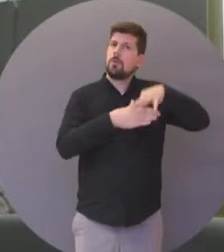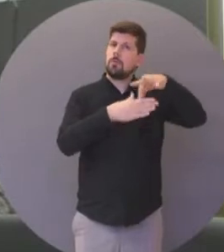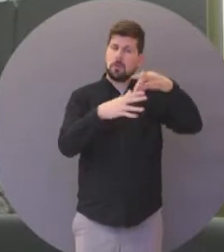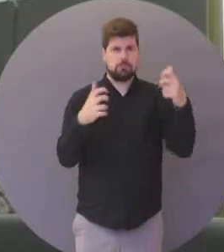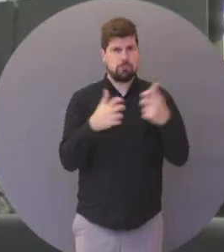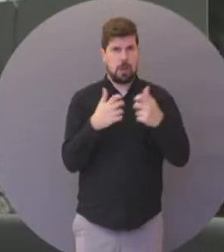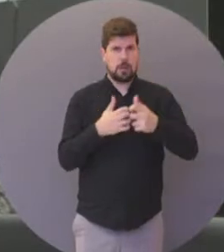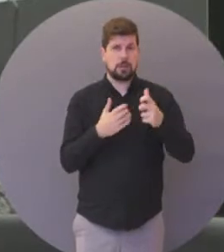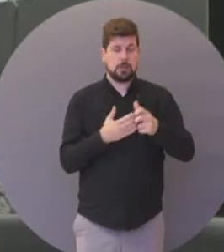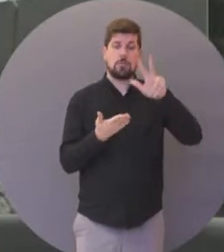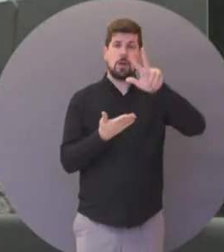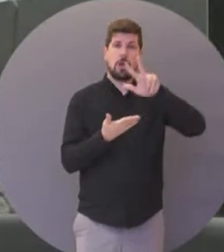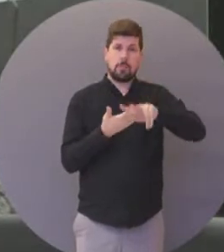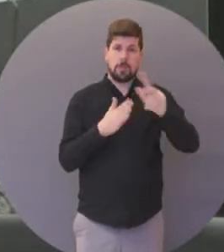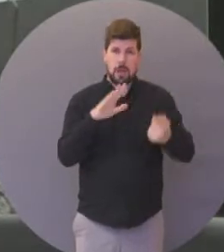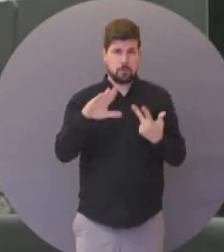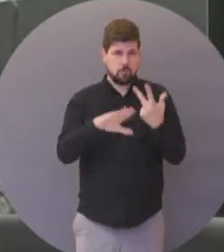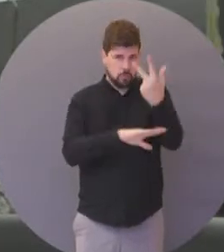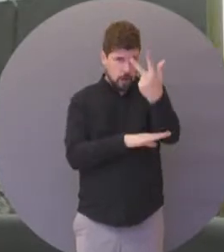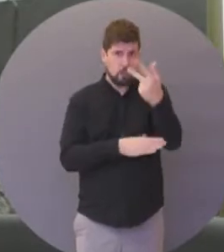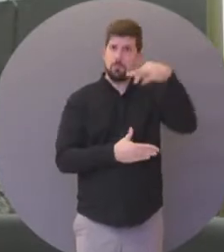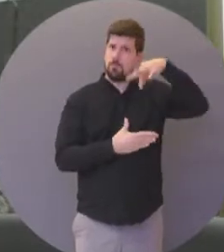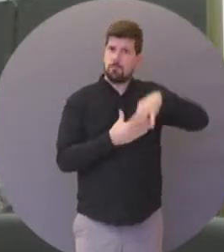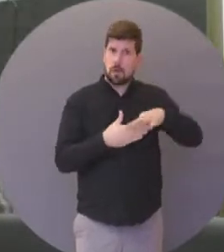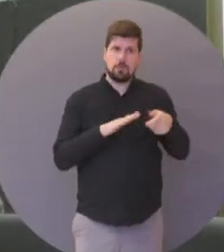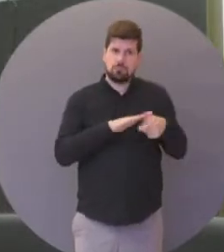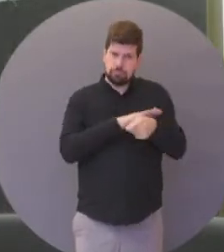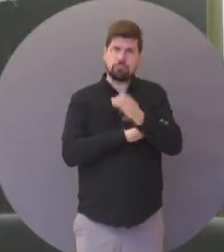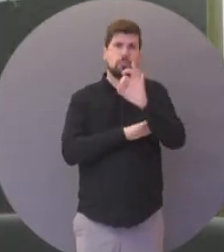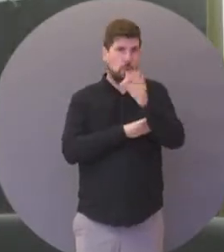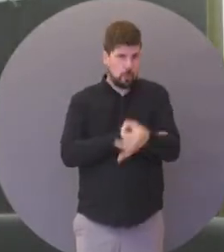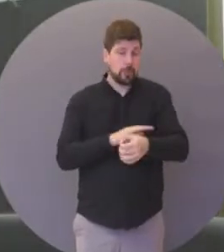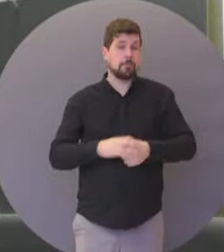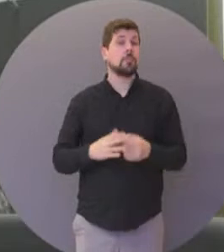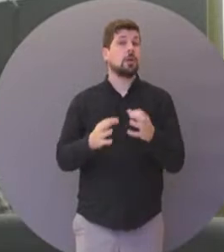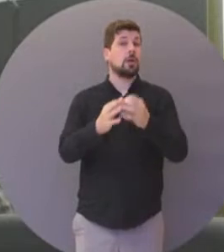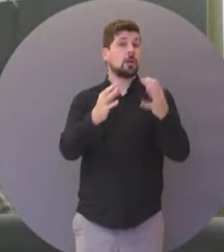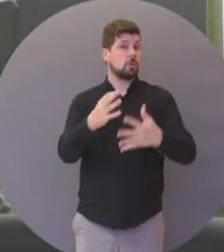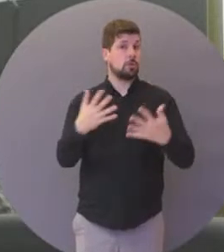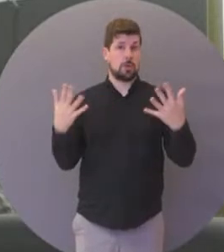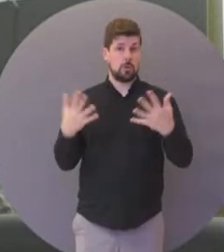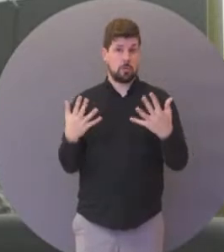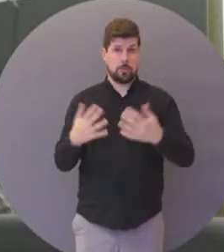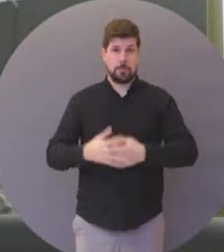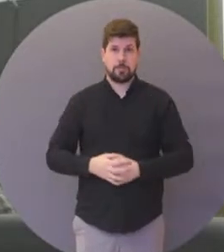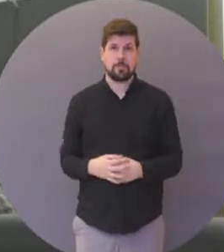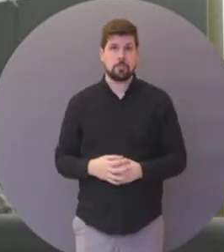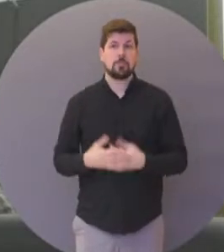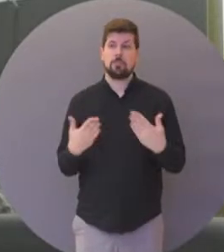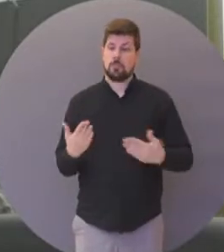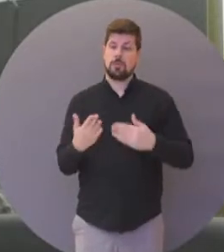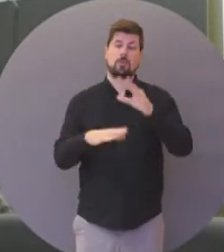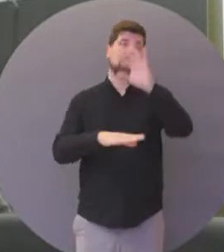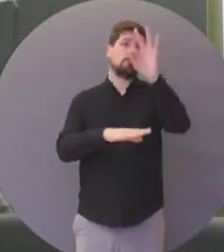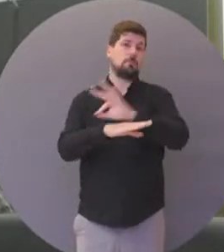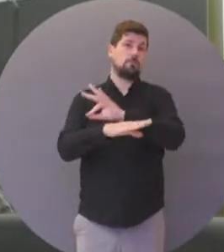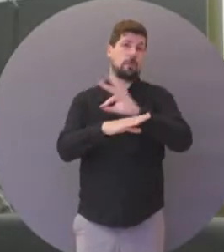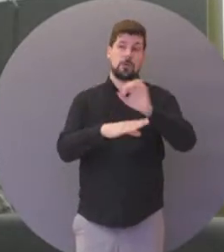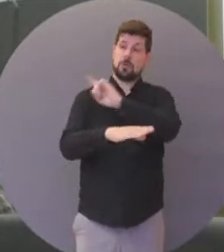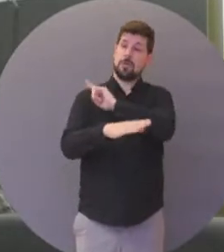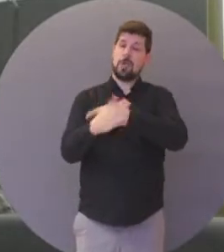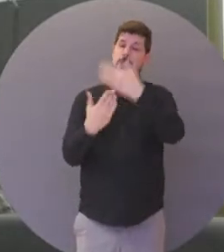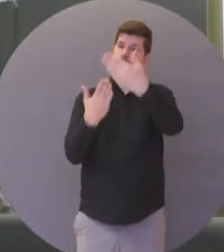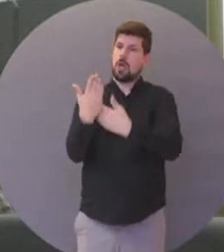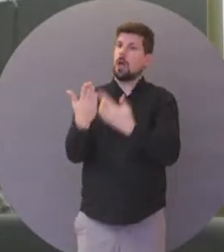à l'habitat durable le résultat il est aujourd'hui visible sur les factures d'énergie de ceux qui en ont